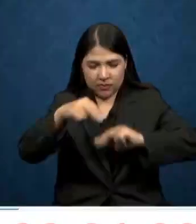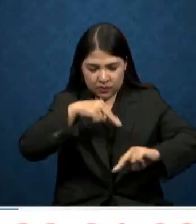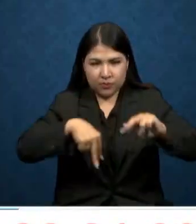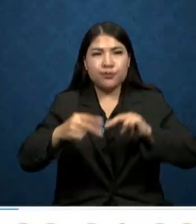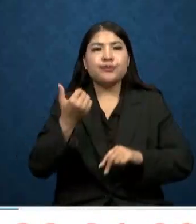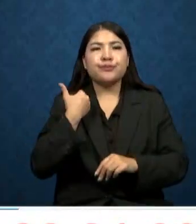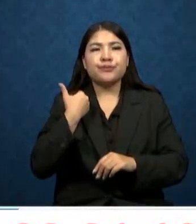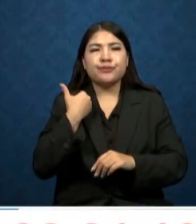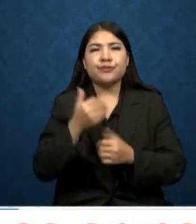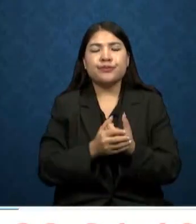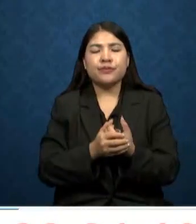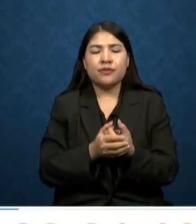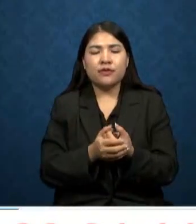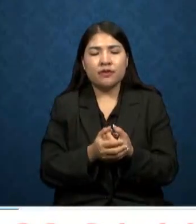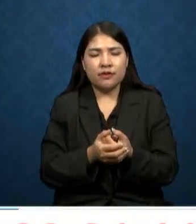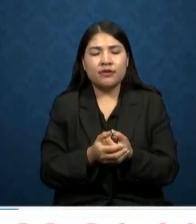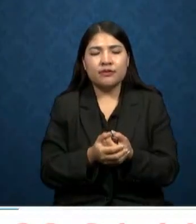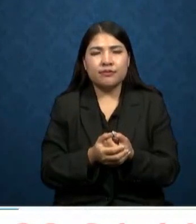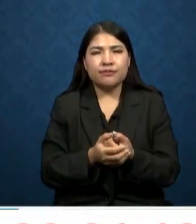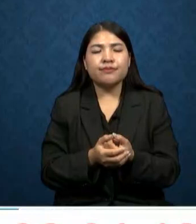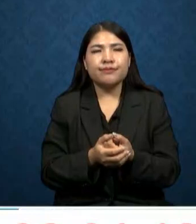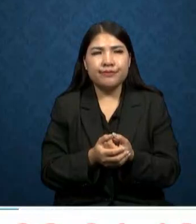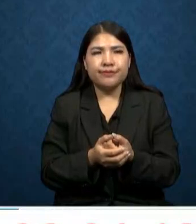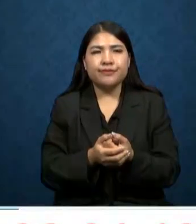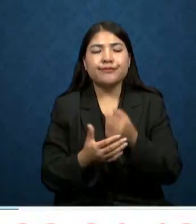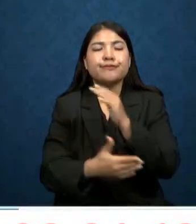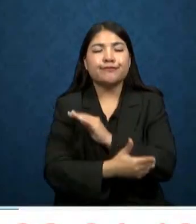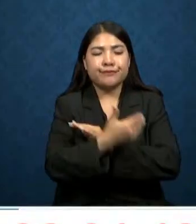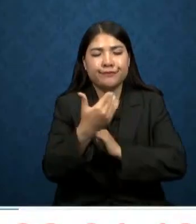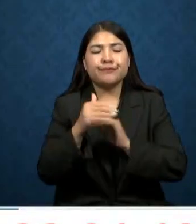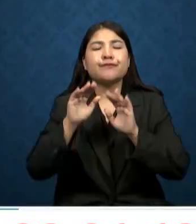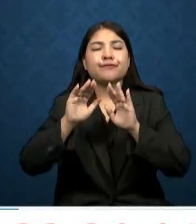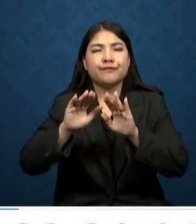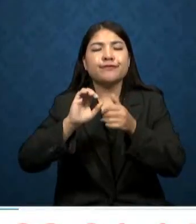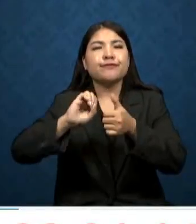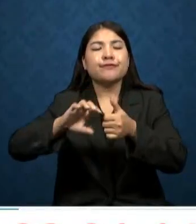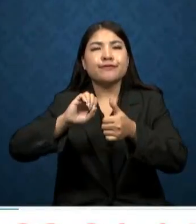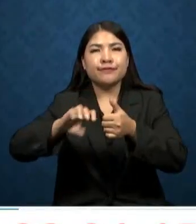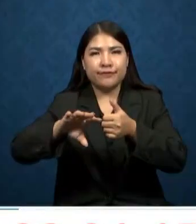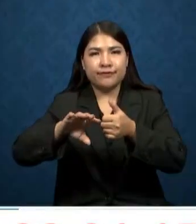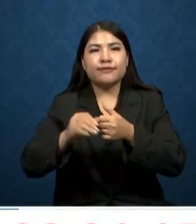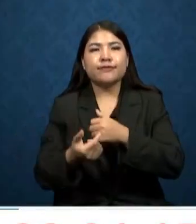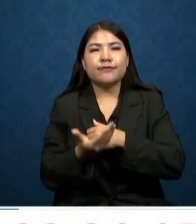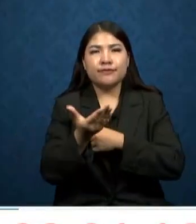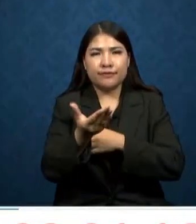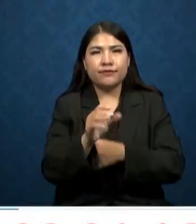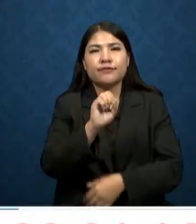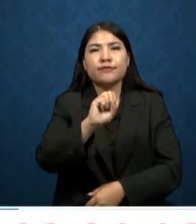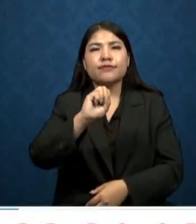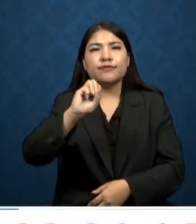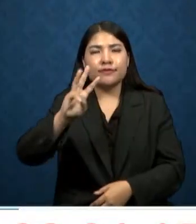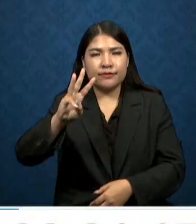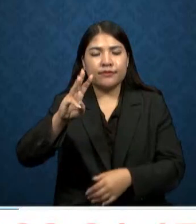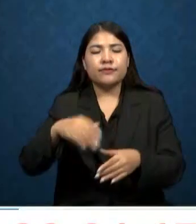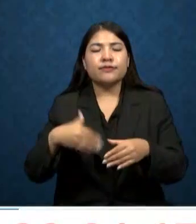ครับก็คงก็คงจะมีโอกาสให้ข้อเสนอแนะต่อวุฒิสภาในโอกาสต่อไป